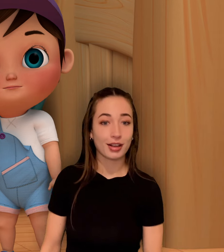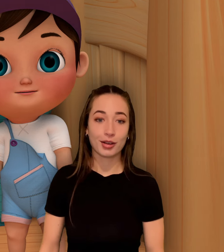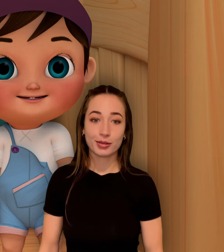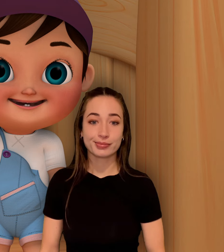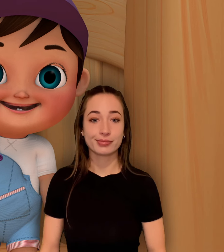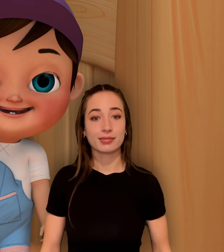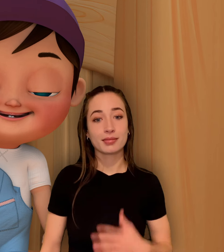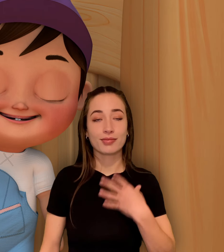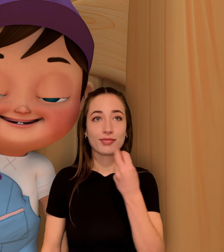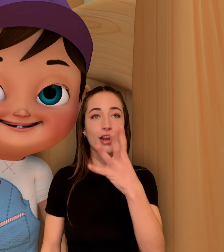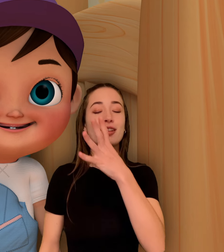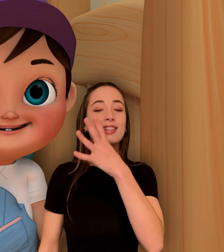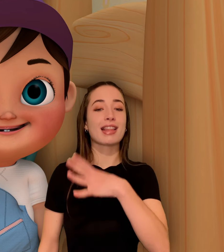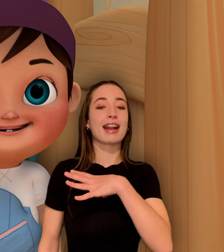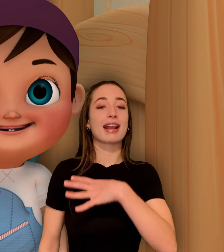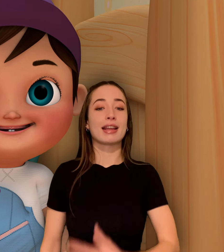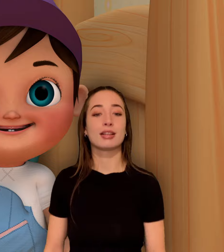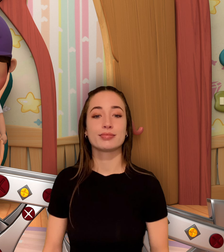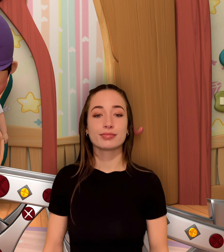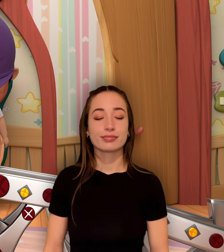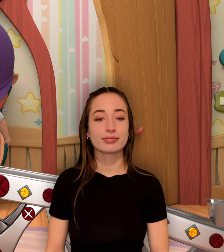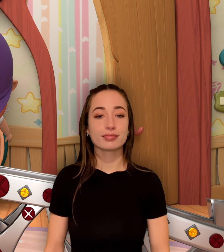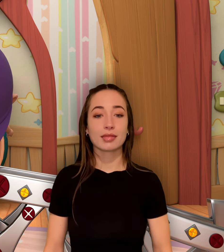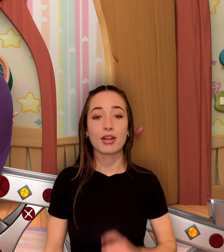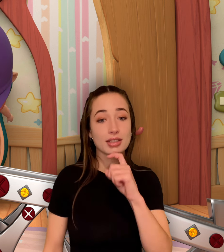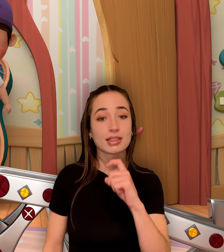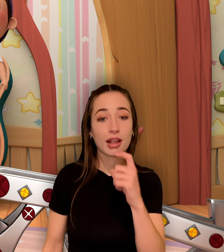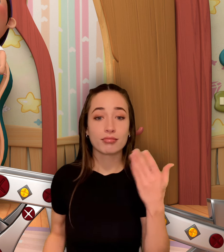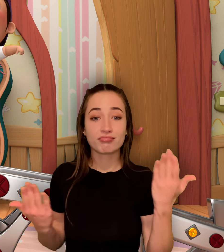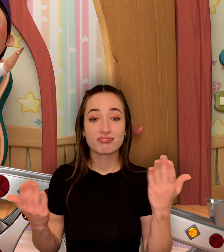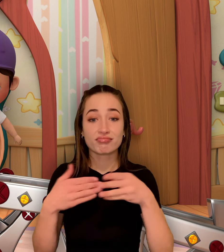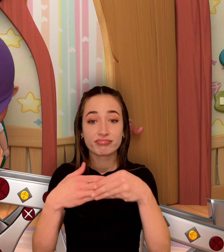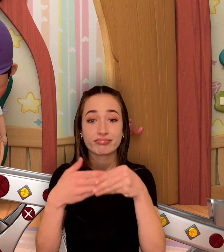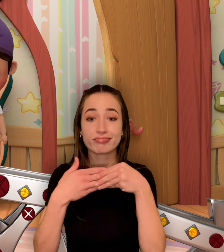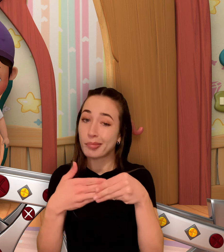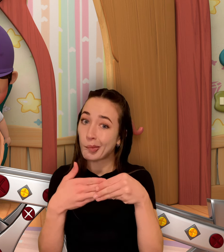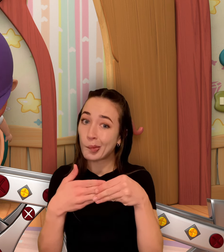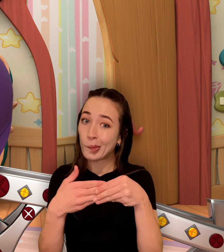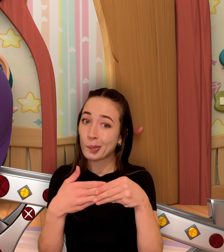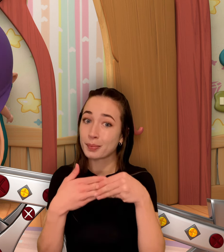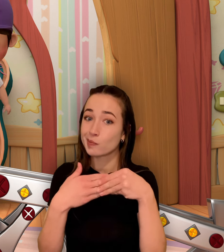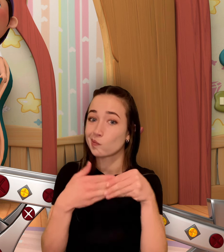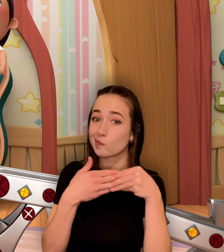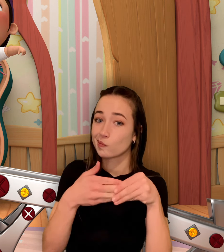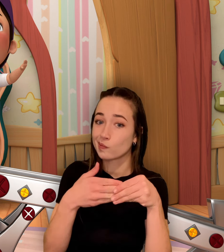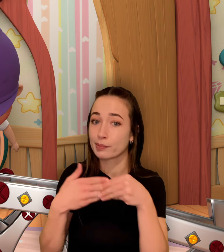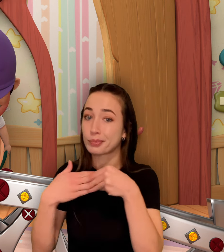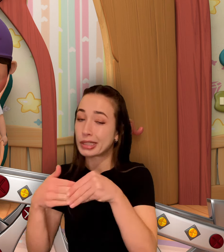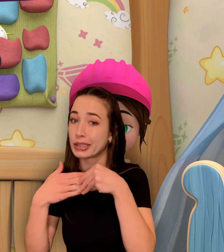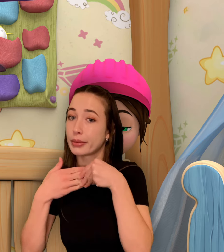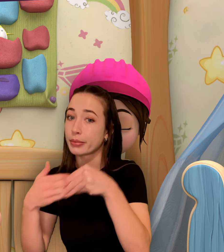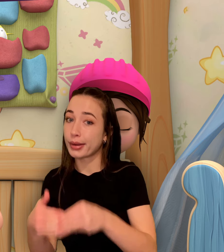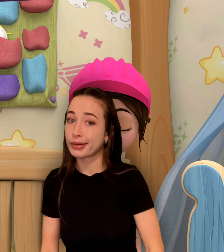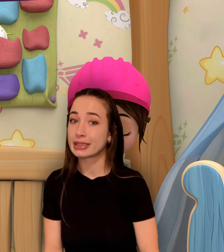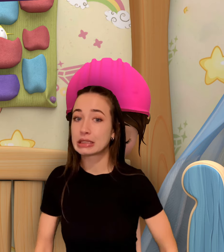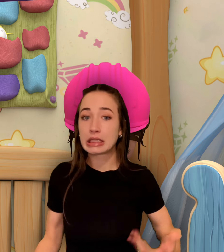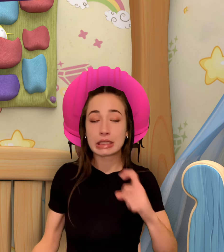かけろさあどうしましょう鉄の棒は曲がる曲がる